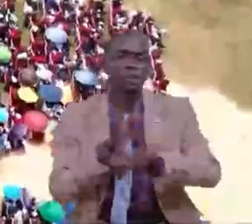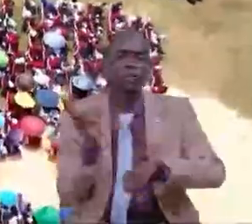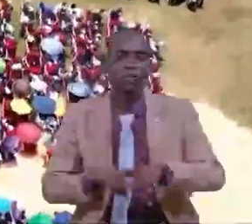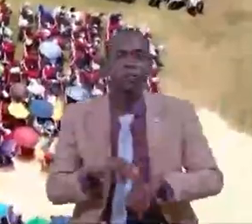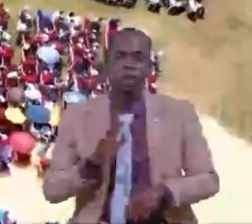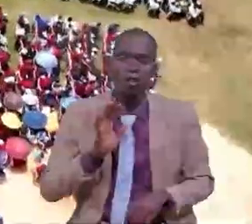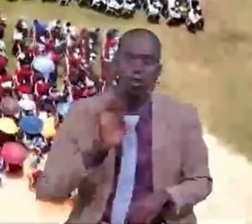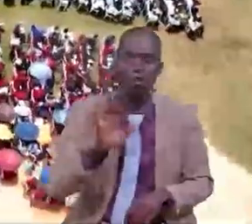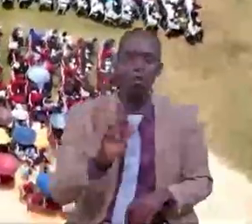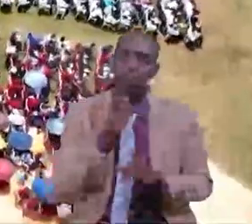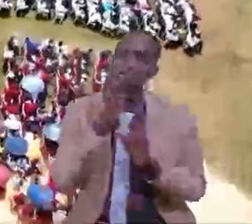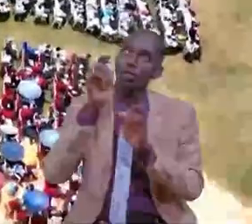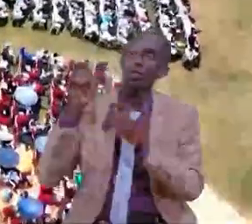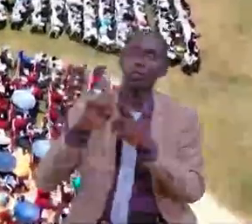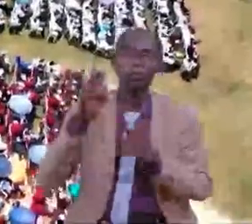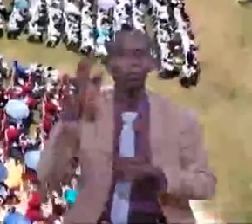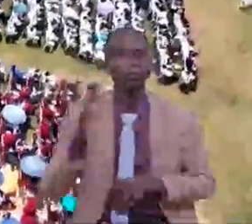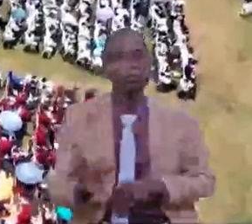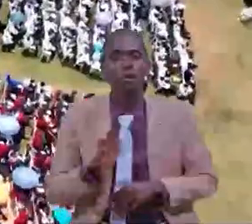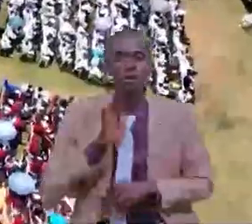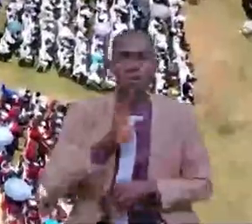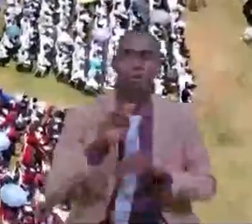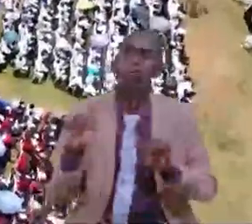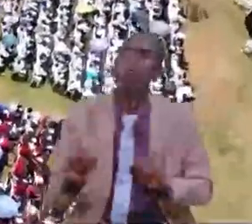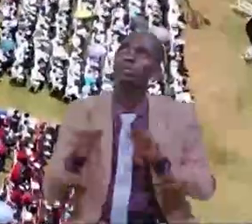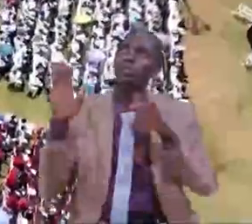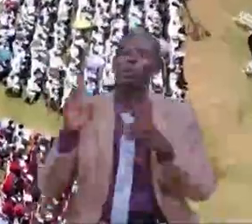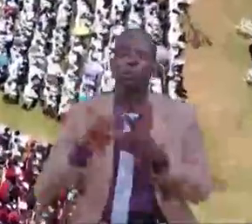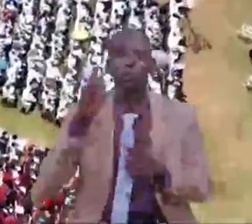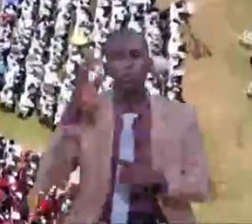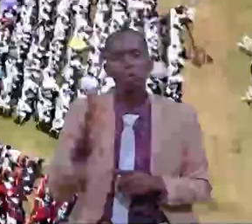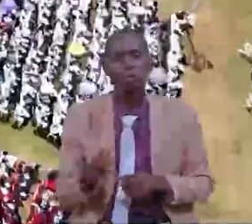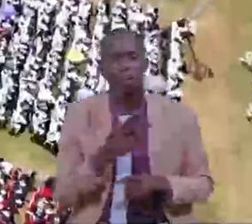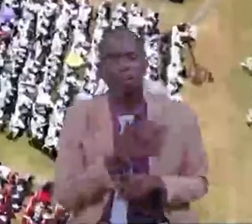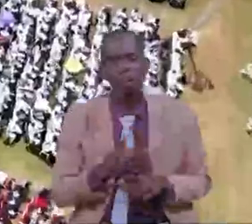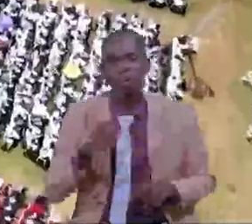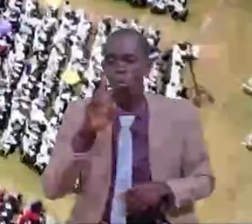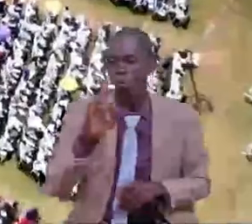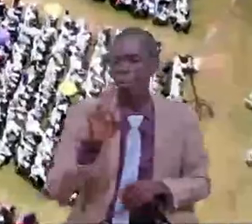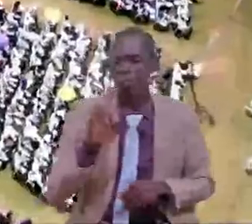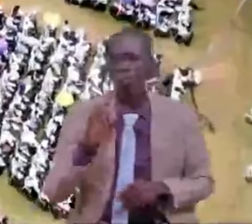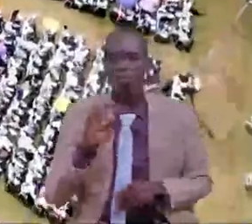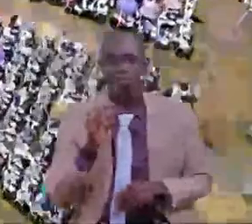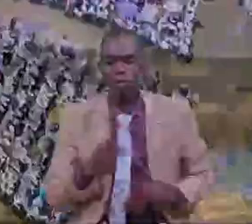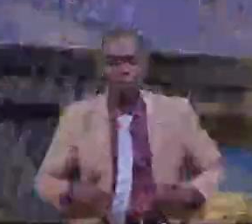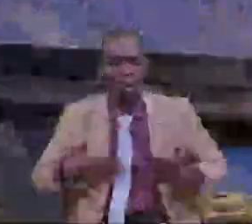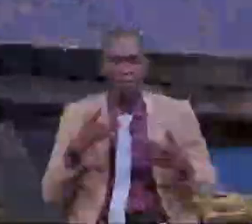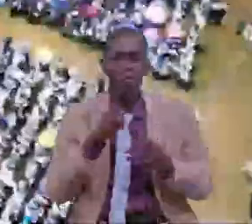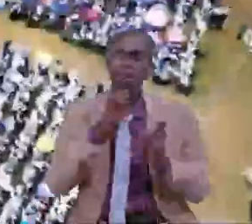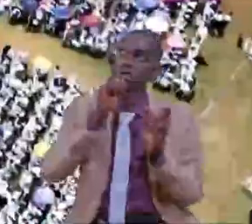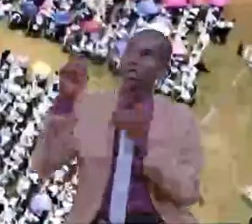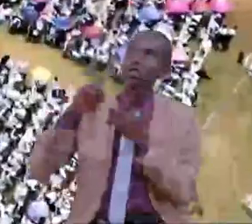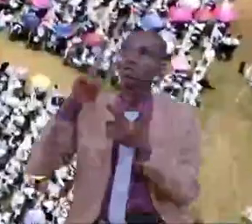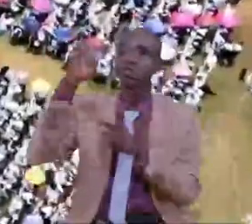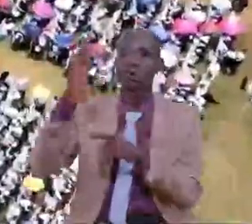par confiance à Dieu, par la consécration à Dieu, la seule chose, la seule vie que tu mènes, que tu donnes